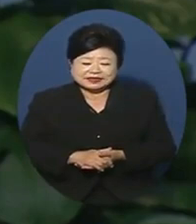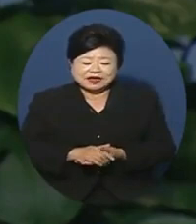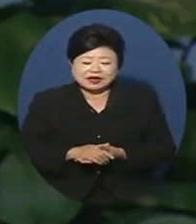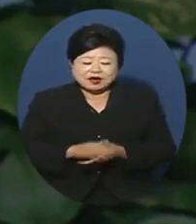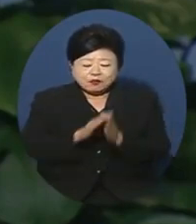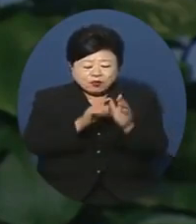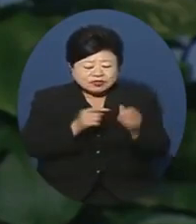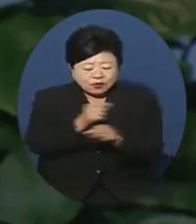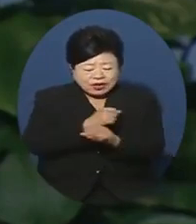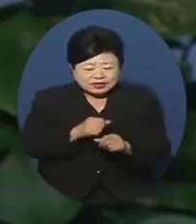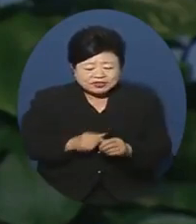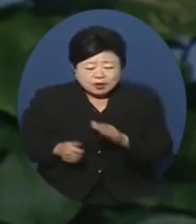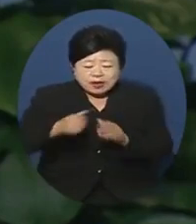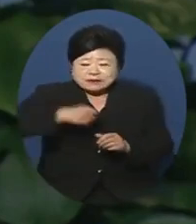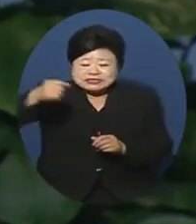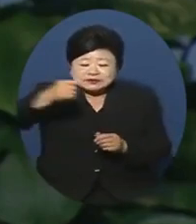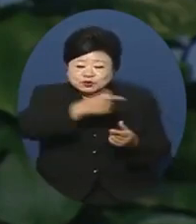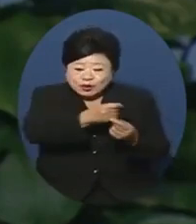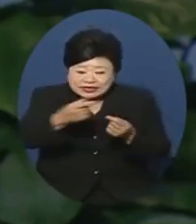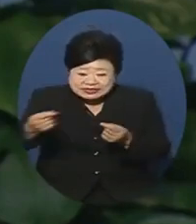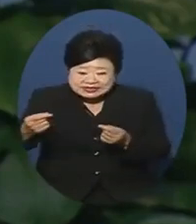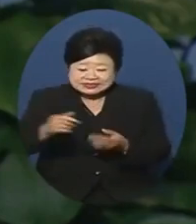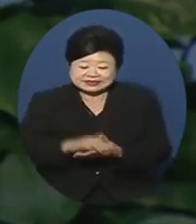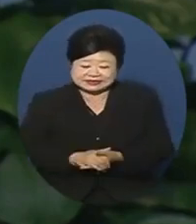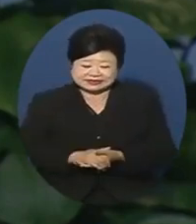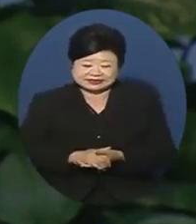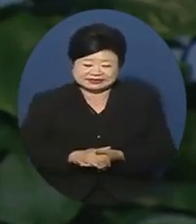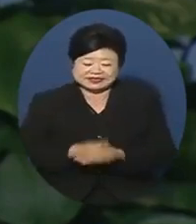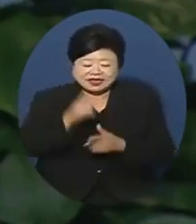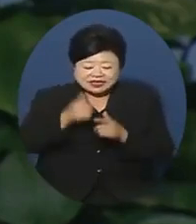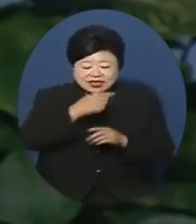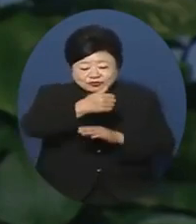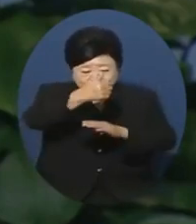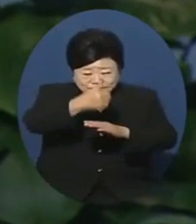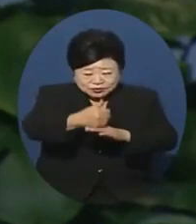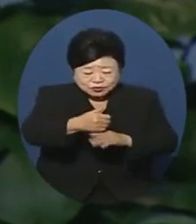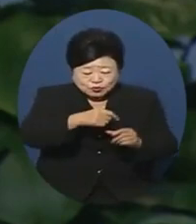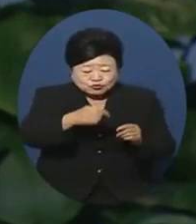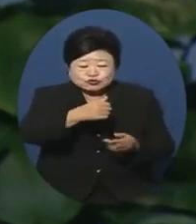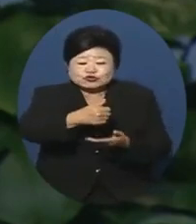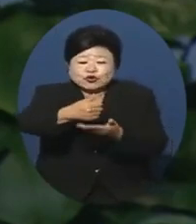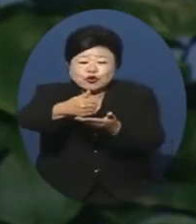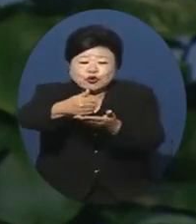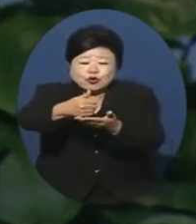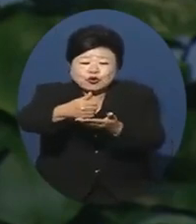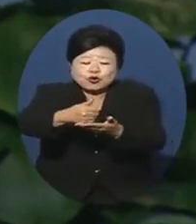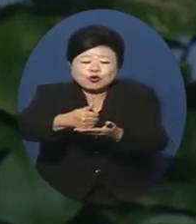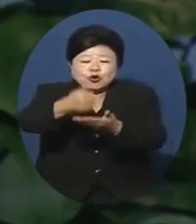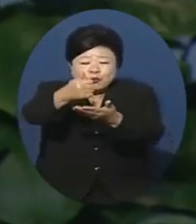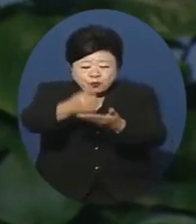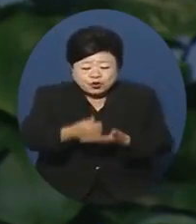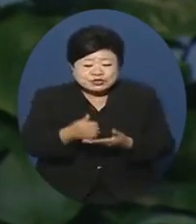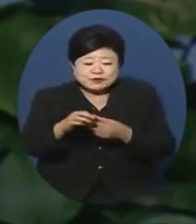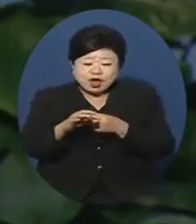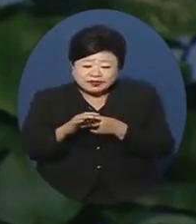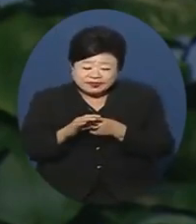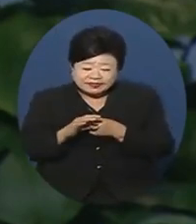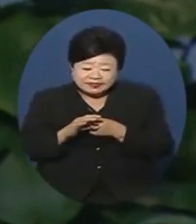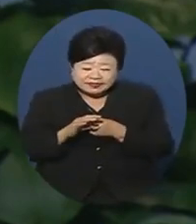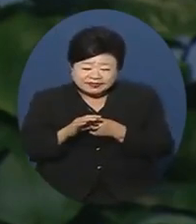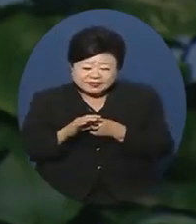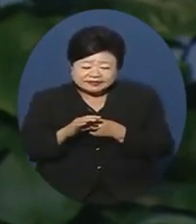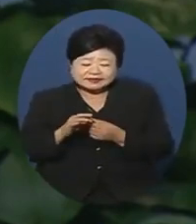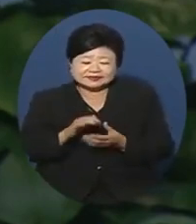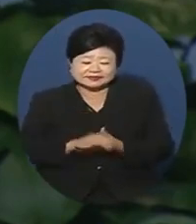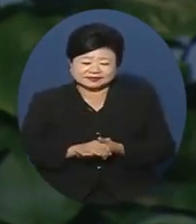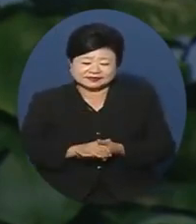모세가 광야에서 뱀을 짚는 것 같이 예수 그리스도를 구주로 믿고 모시면